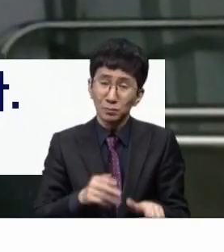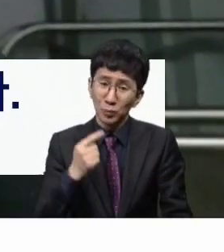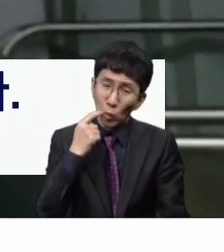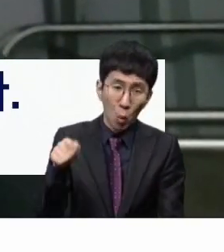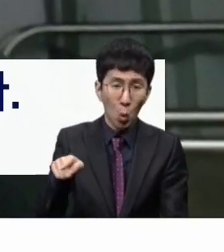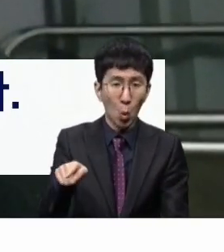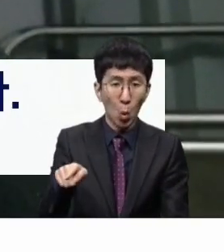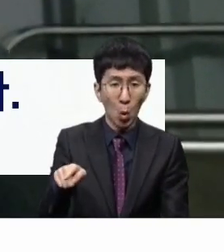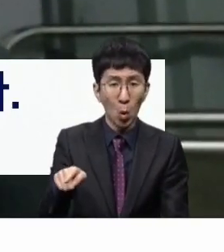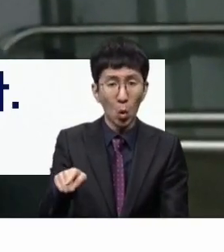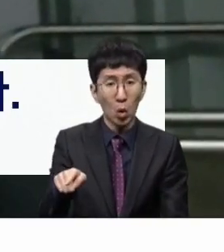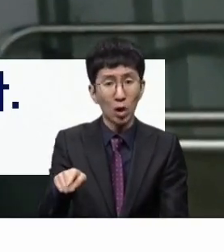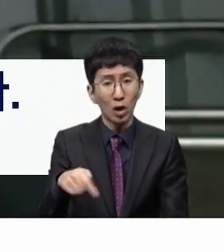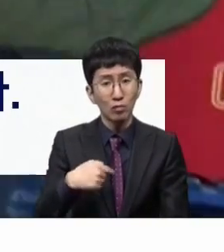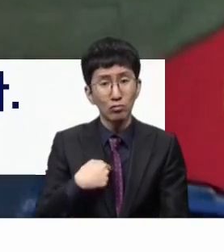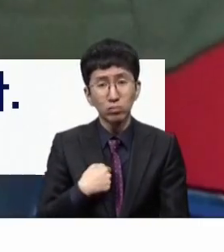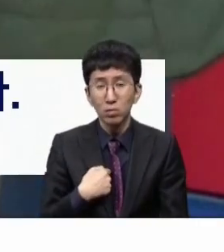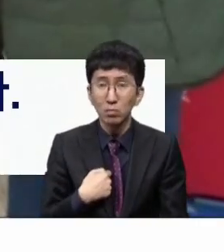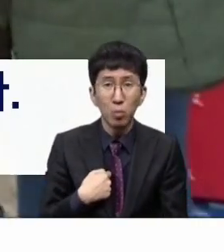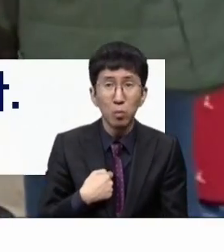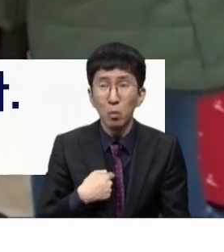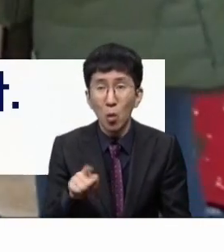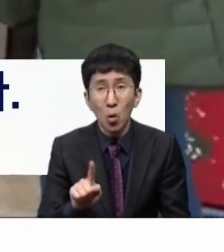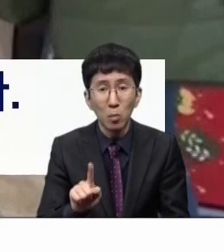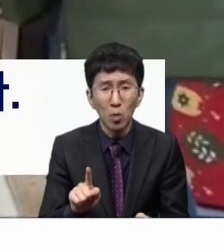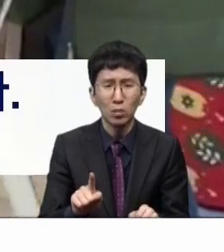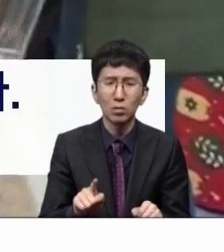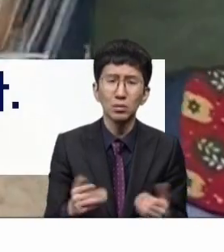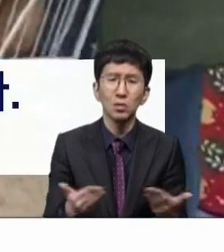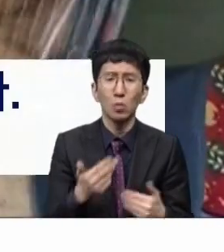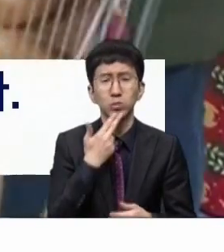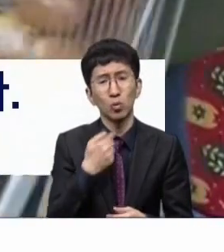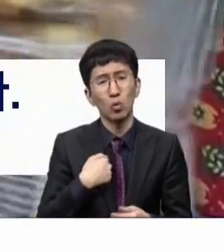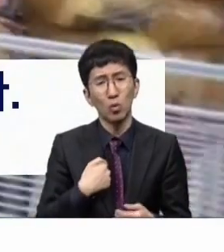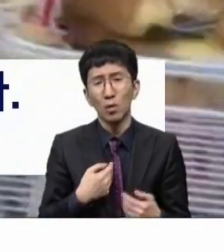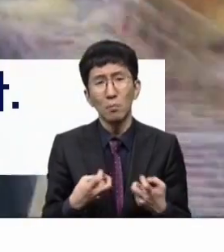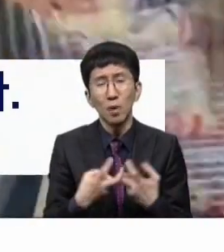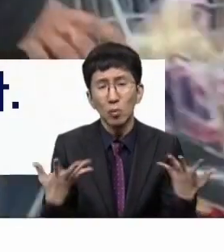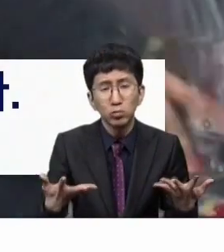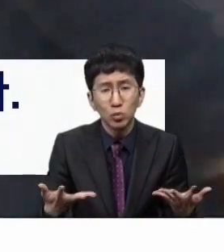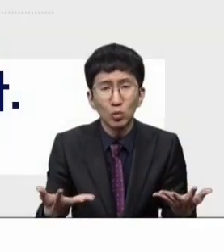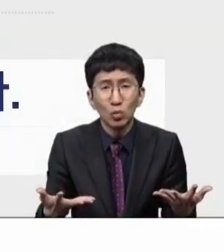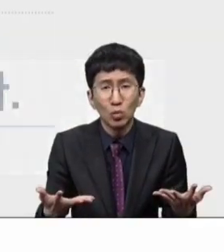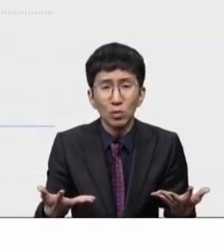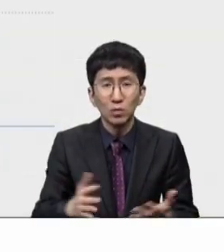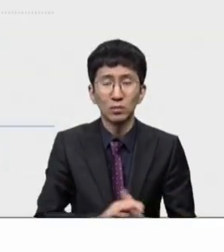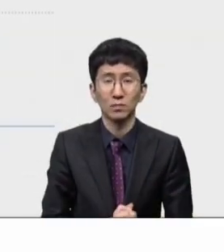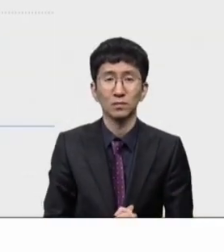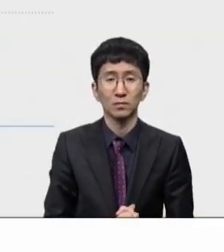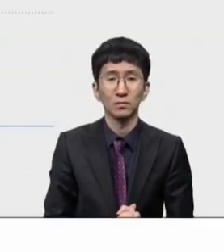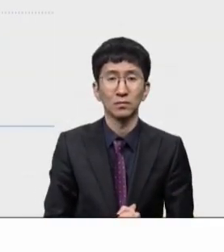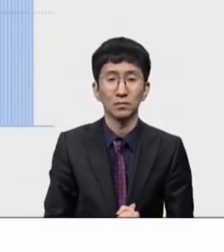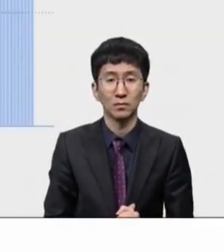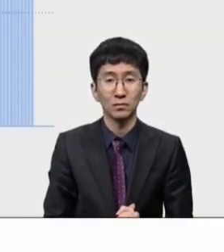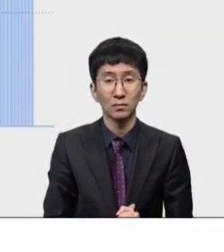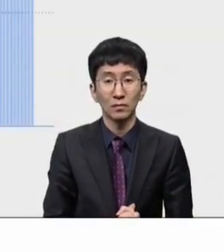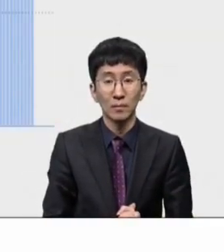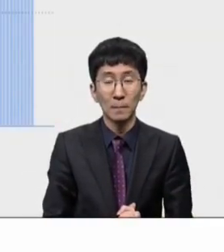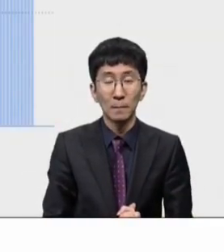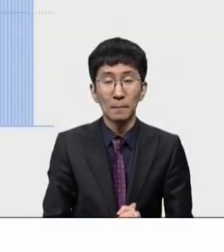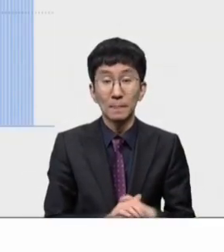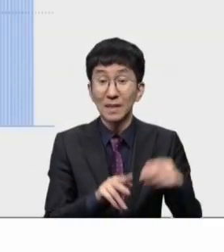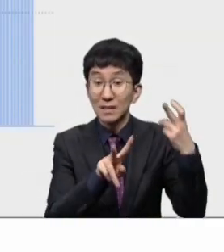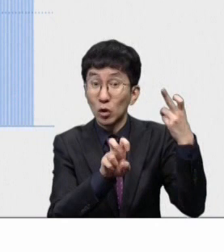more infectious than the last one. So we've got to do what we've got to do. 22일 하루